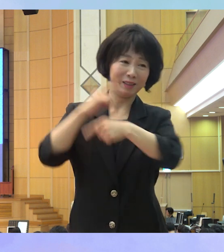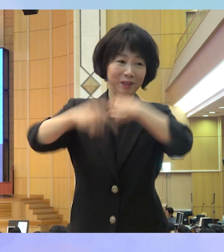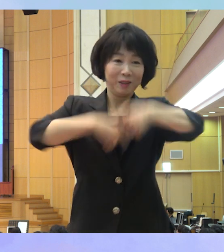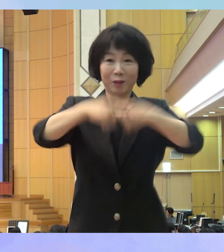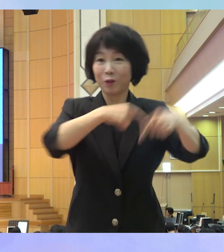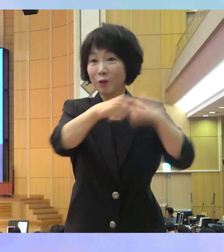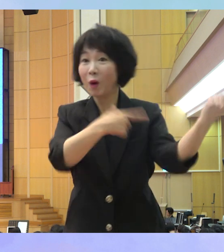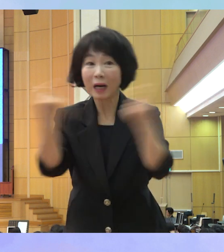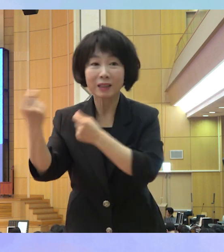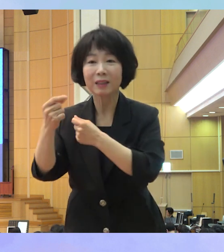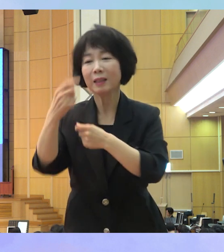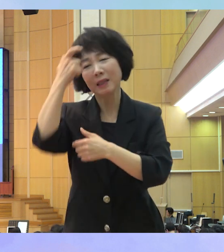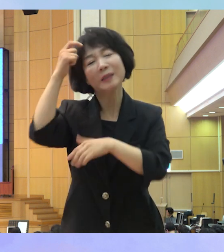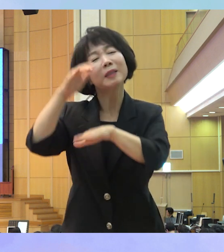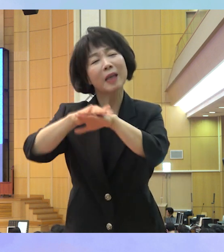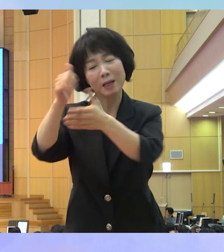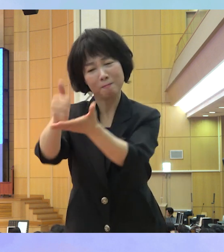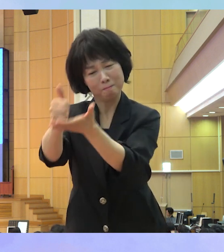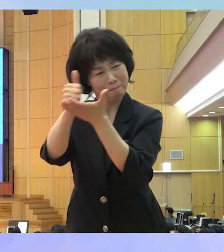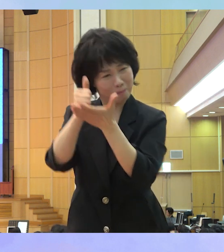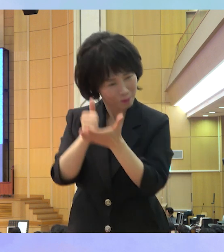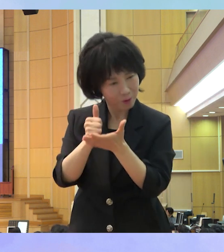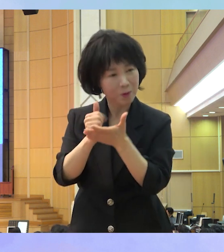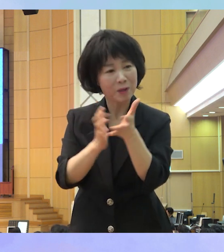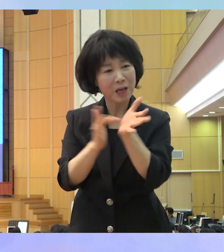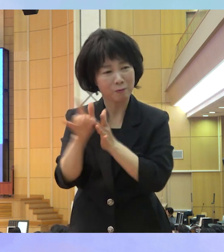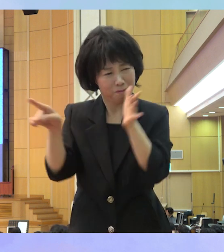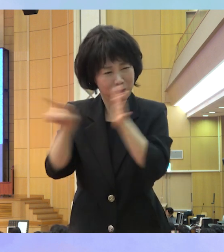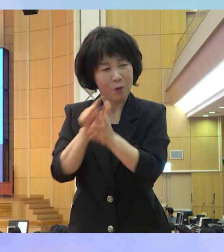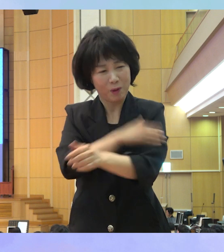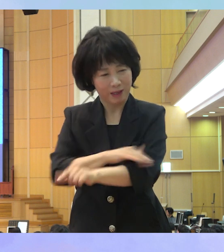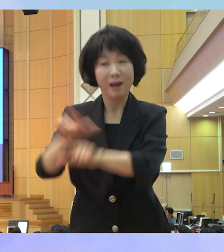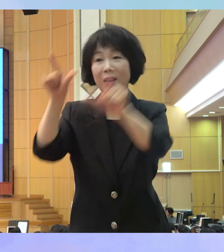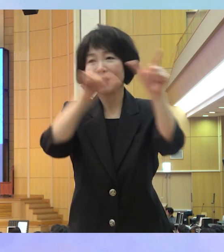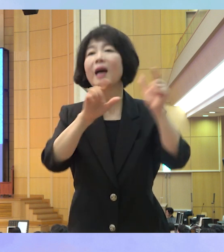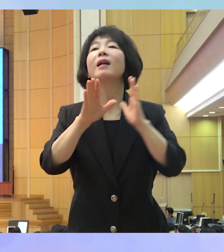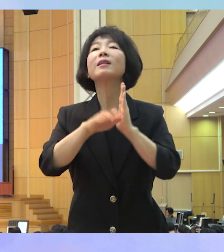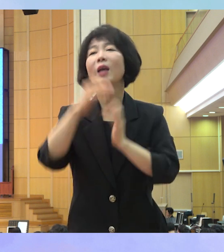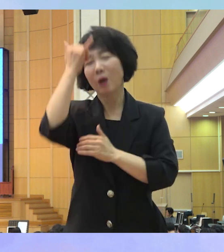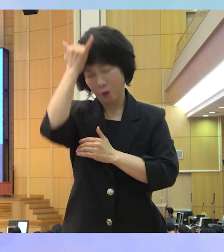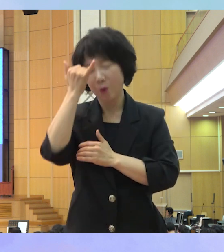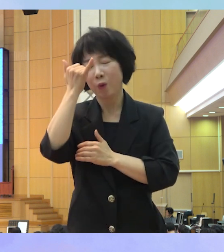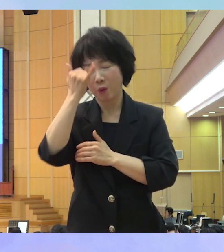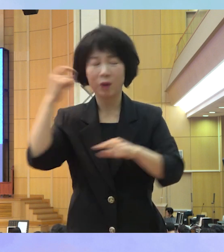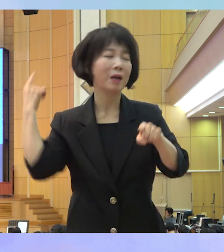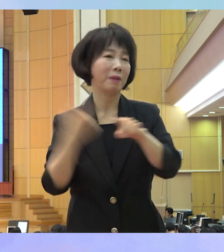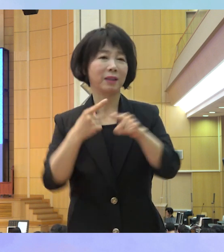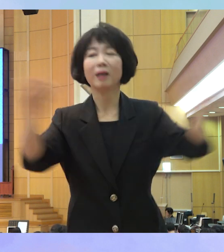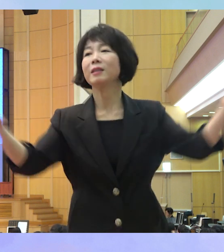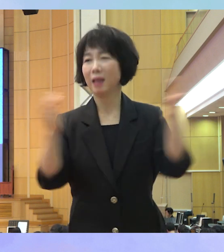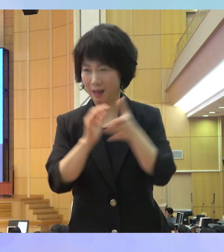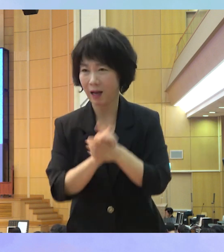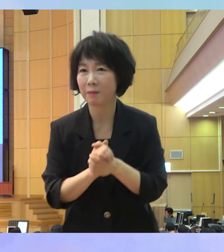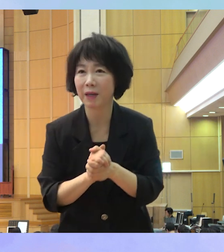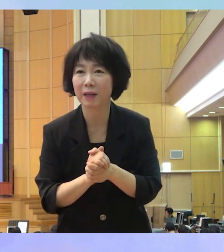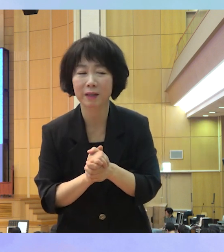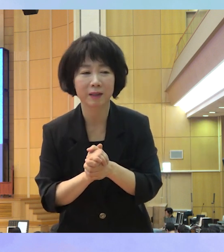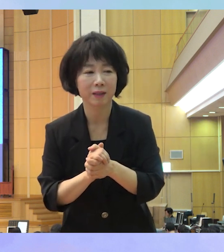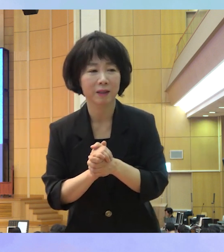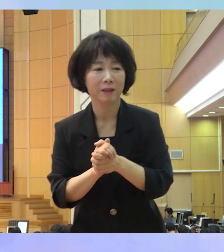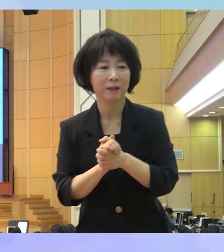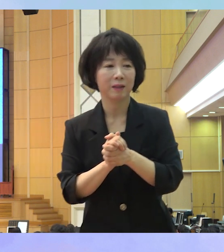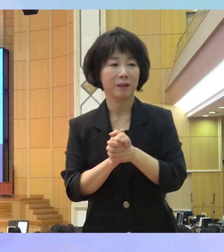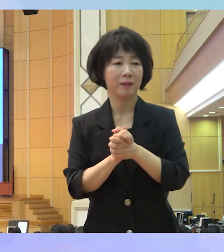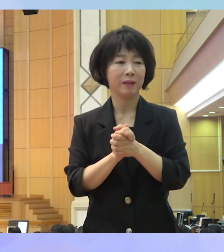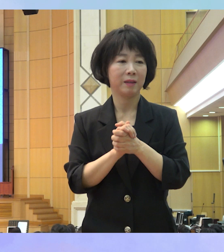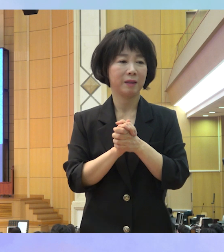따라하겠습니다. 지혜를 모시고 잘 살아갈 때 그게 효를 다하는 거예요. 그걸 보고